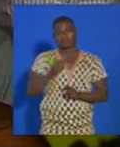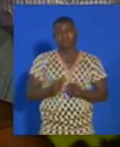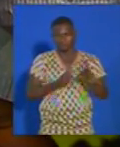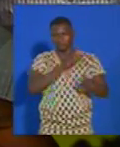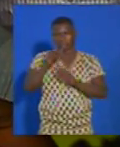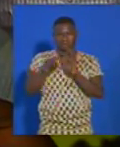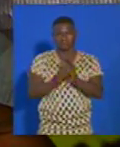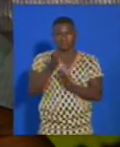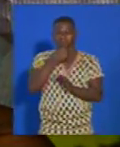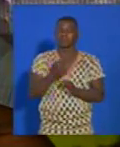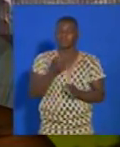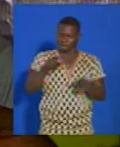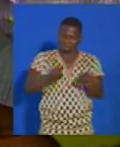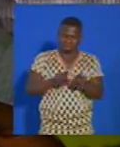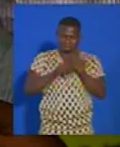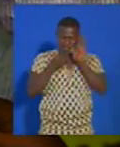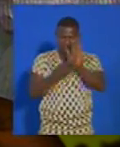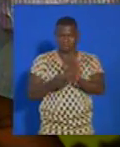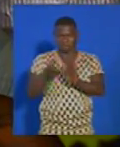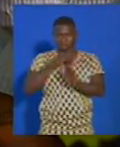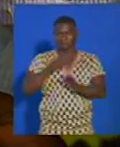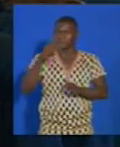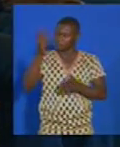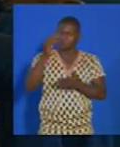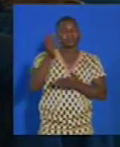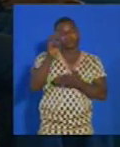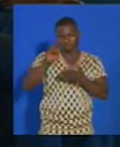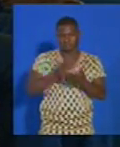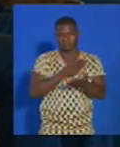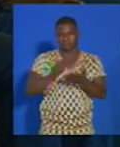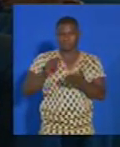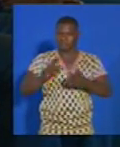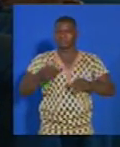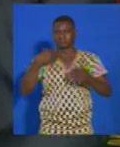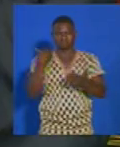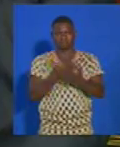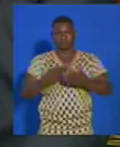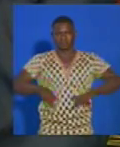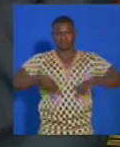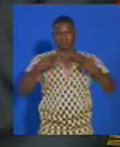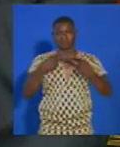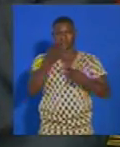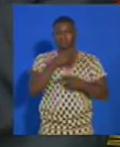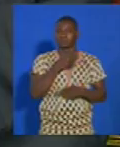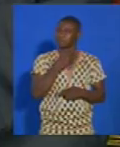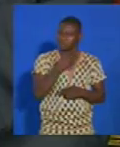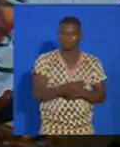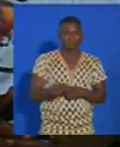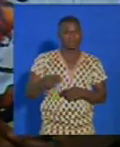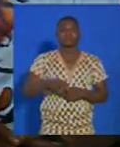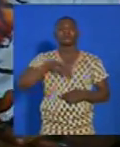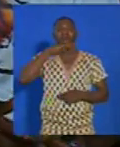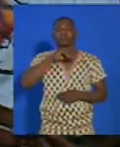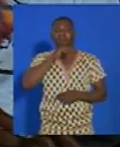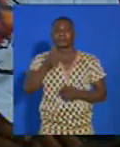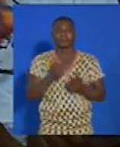la présentation de spectacles vivant. Pour cette édition, les moyens n'ont pas été au rendez-vous selon les